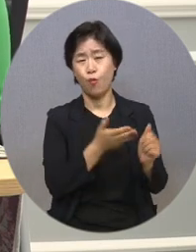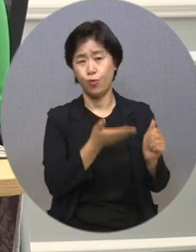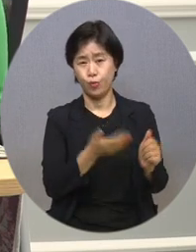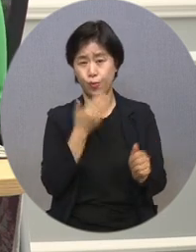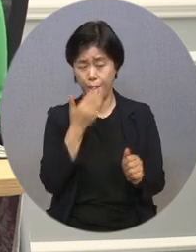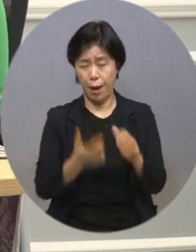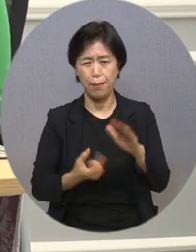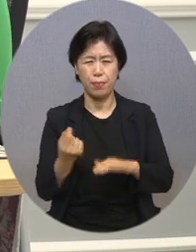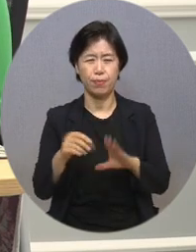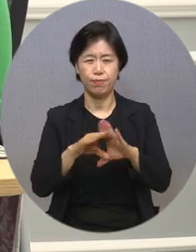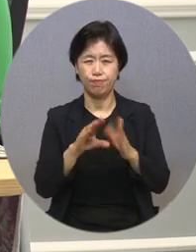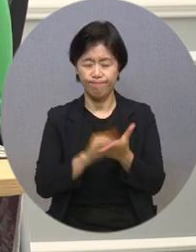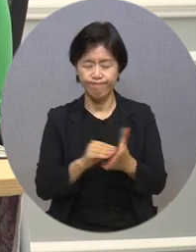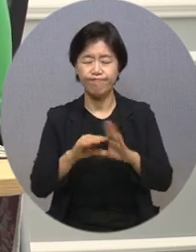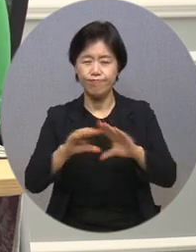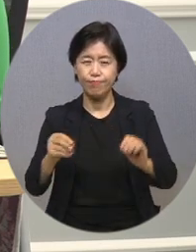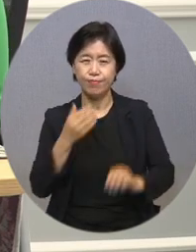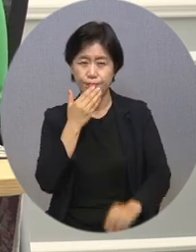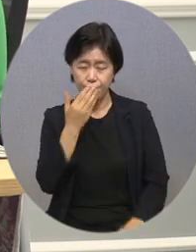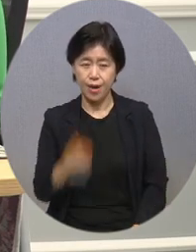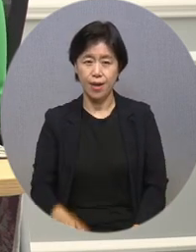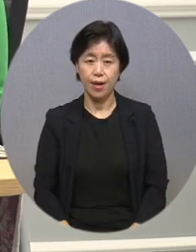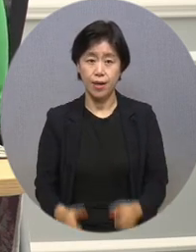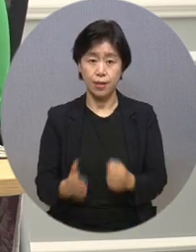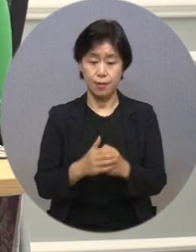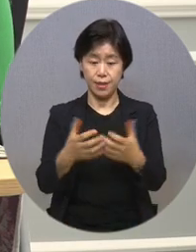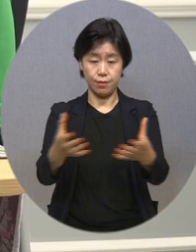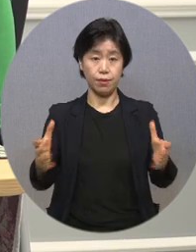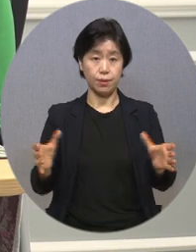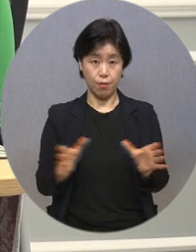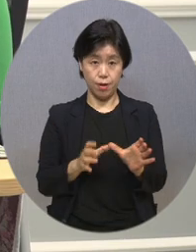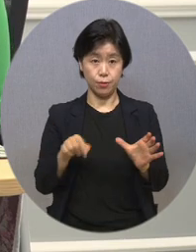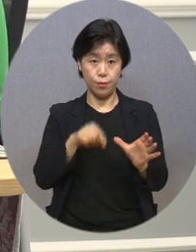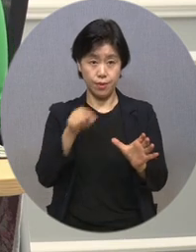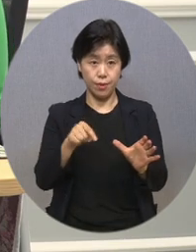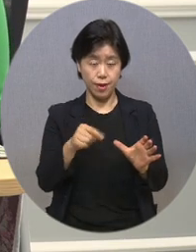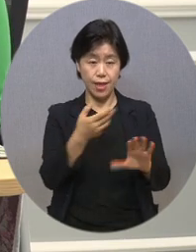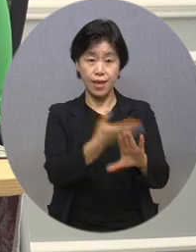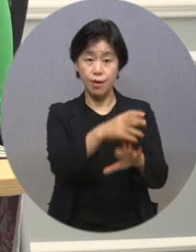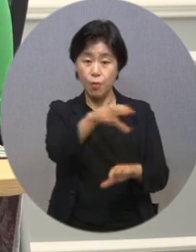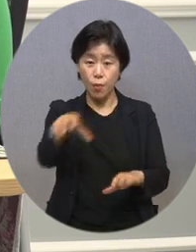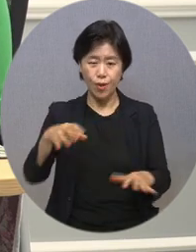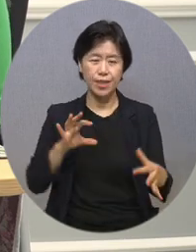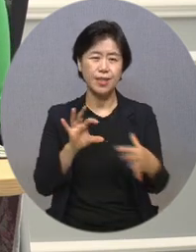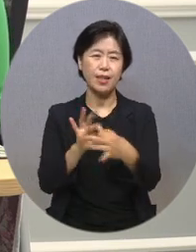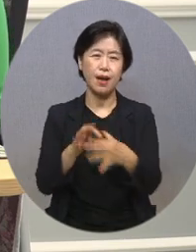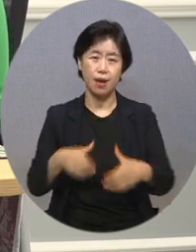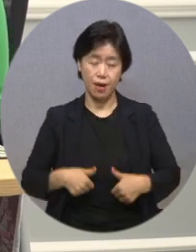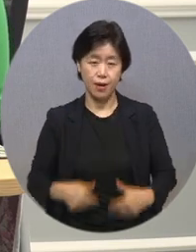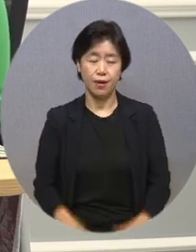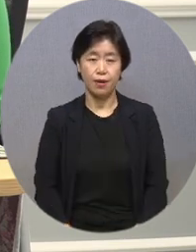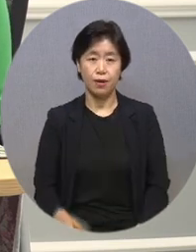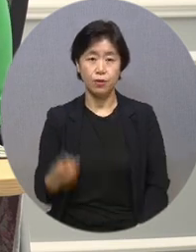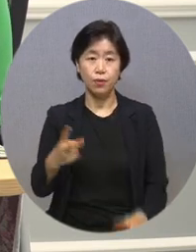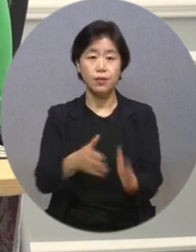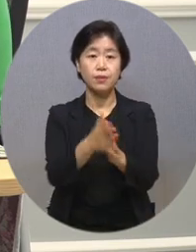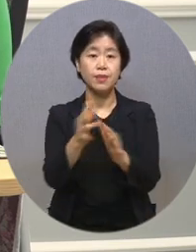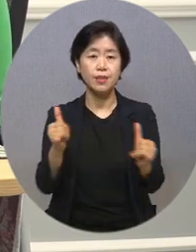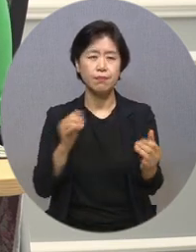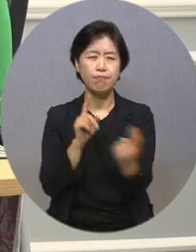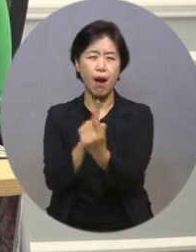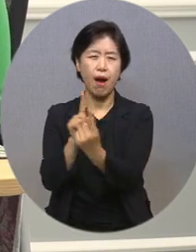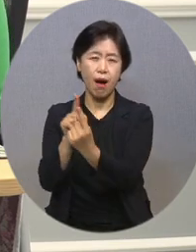해결해 드릴 수 있기 때문에 저는 그런 지역사회의 기관들과 많이 네트워크를 하고 있고요. 또 많은 시민들을 만나야만